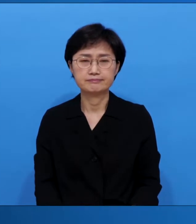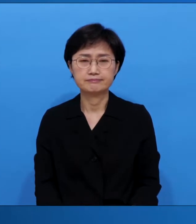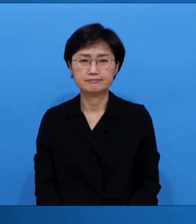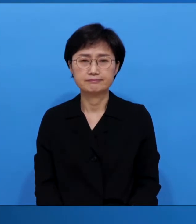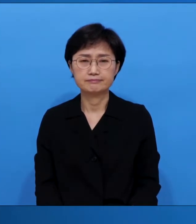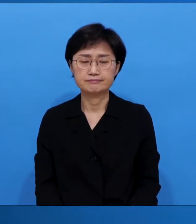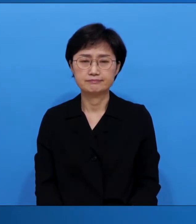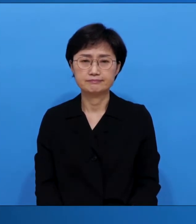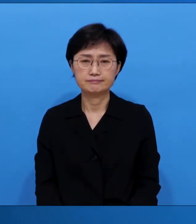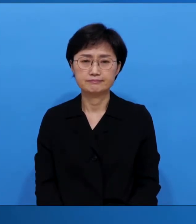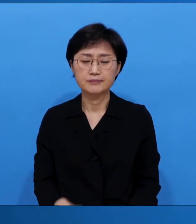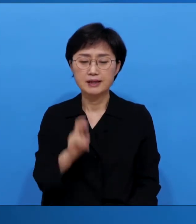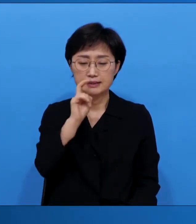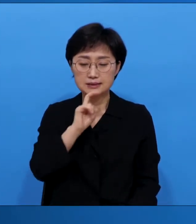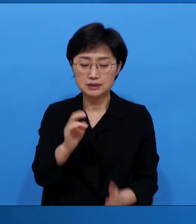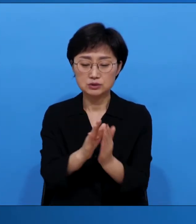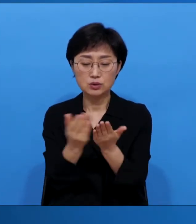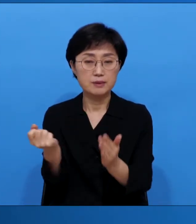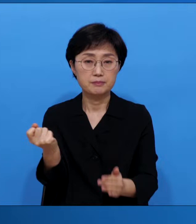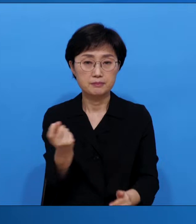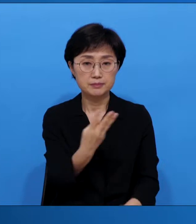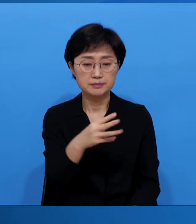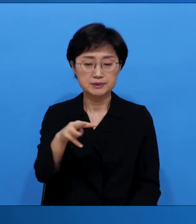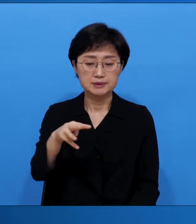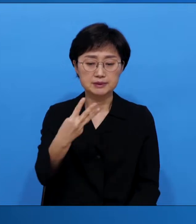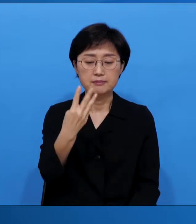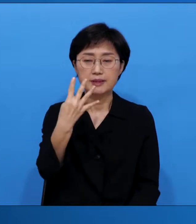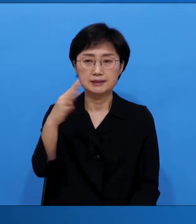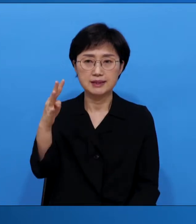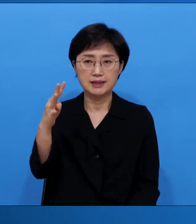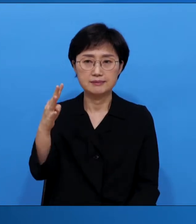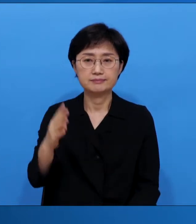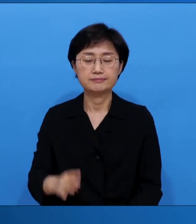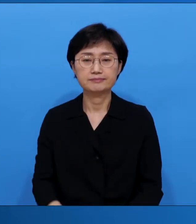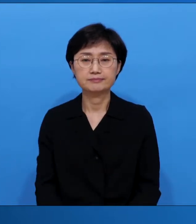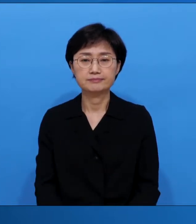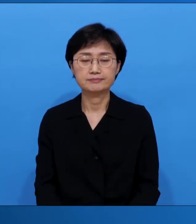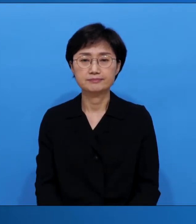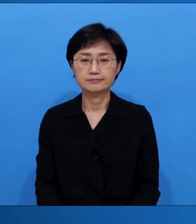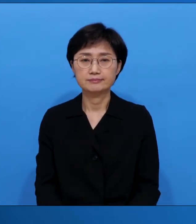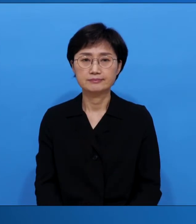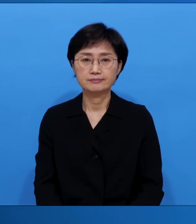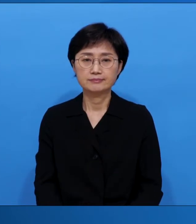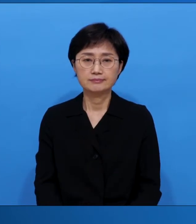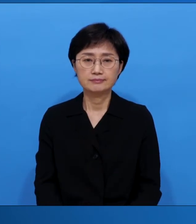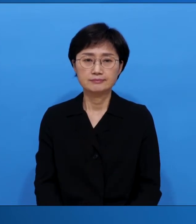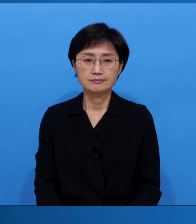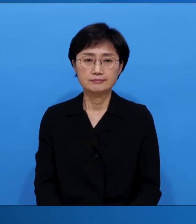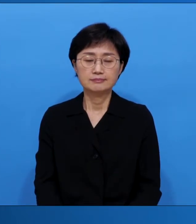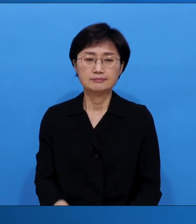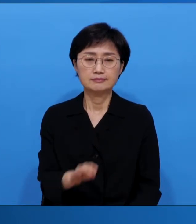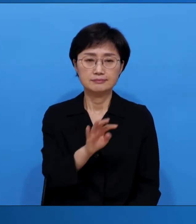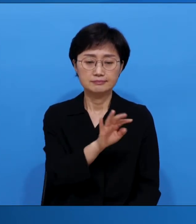아멘. 찬송 304장을 찬송드립니다. Let us sing hymn 304 together.